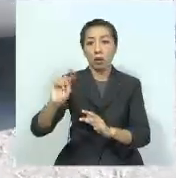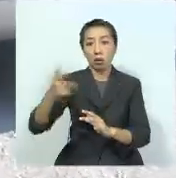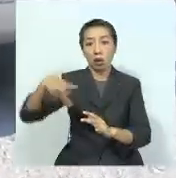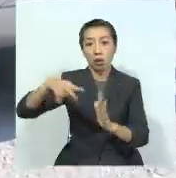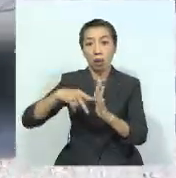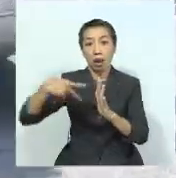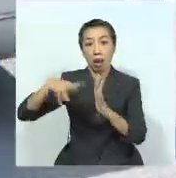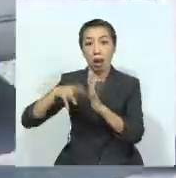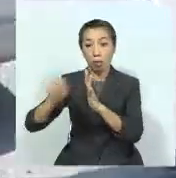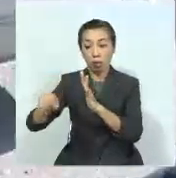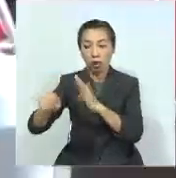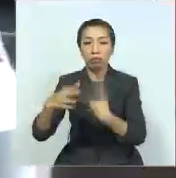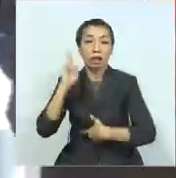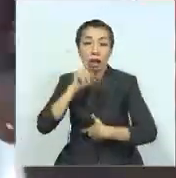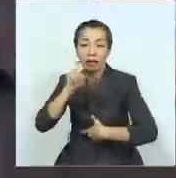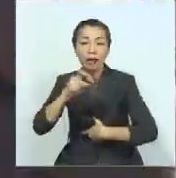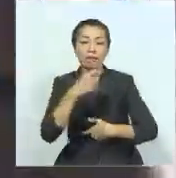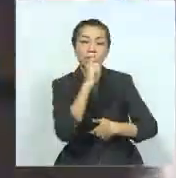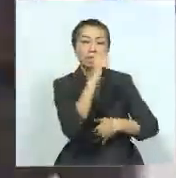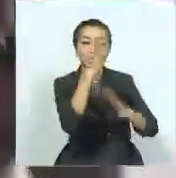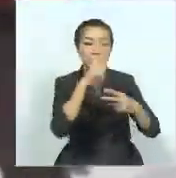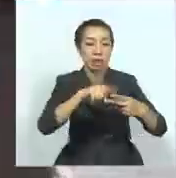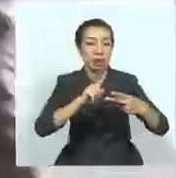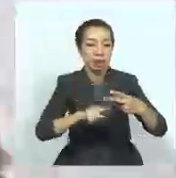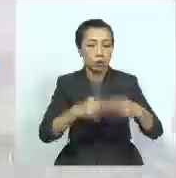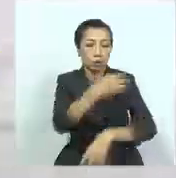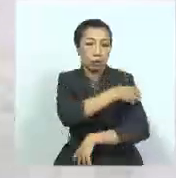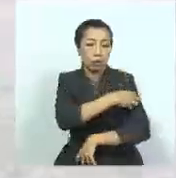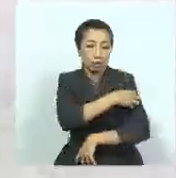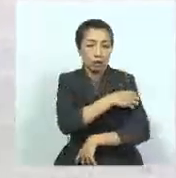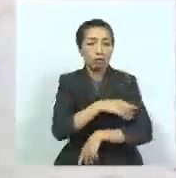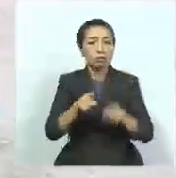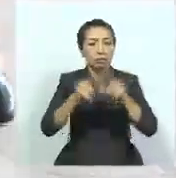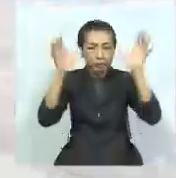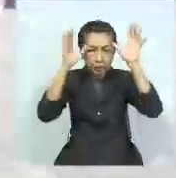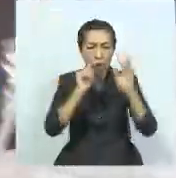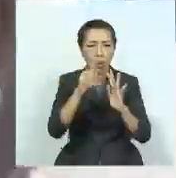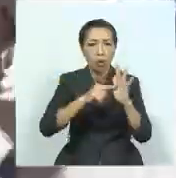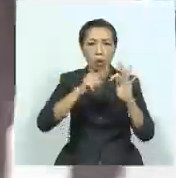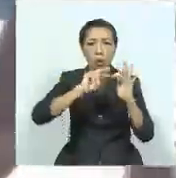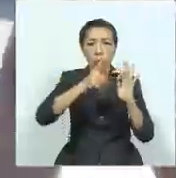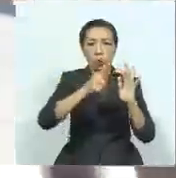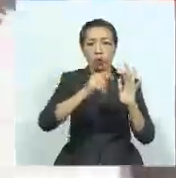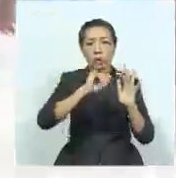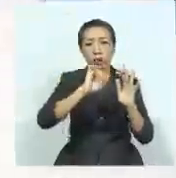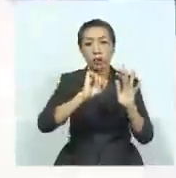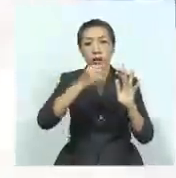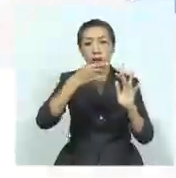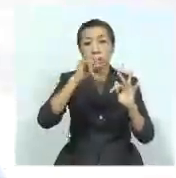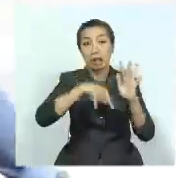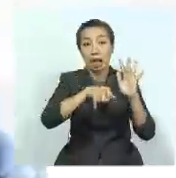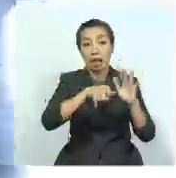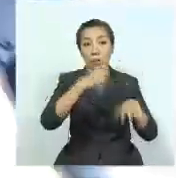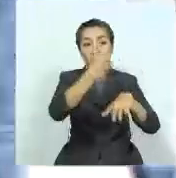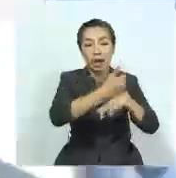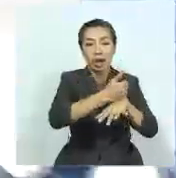างใดค่ะขณะที่นายวิเชียรชินวงศ์หัวหน้าเขตรักษาพันธุ์สัตว์ป่าทุ่งใหญ่นเรศวรด้านตะวันตกพูดเพียงสั้นๆ นะคะว่า